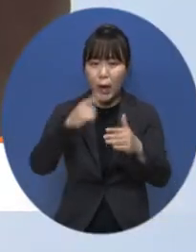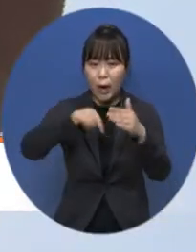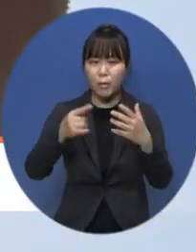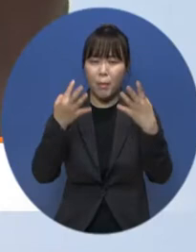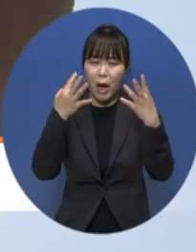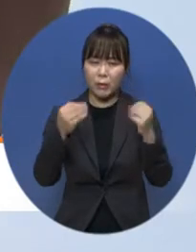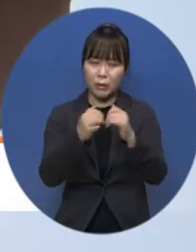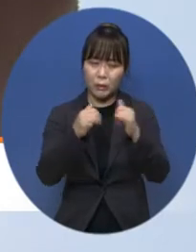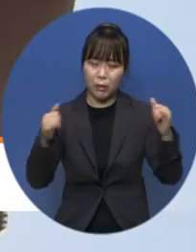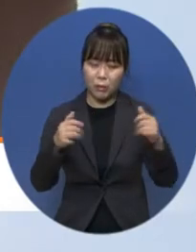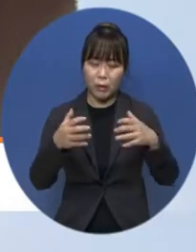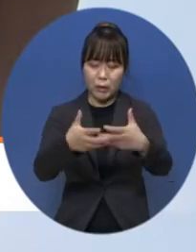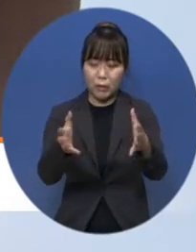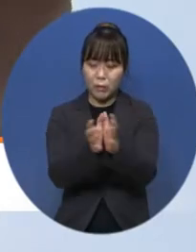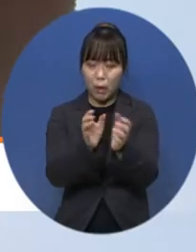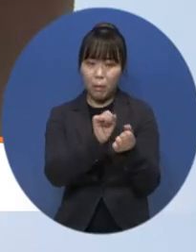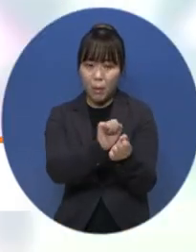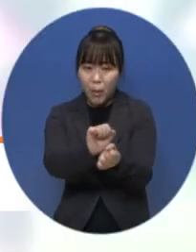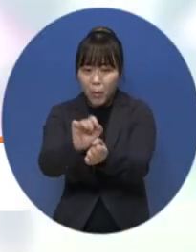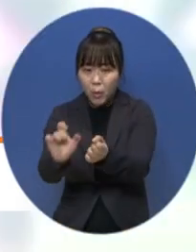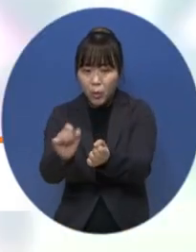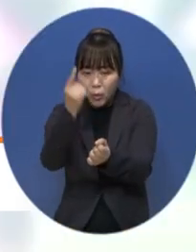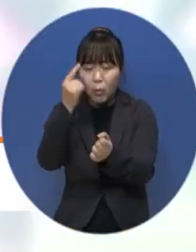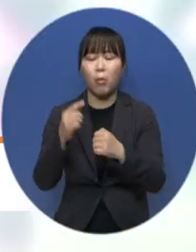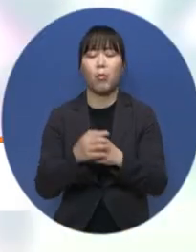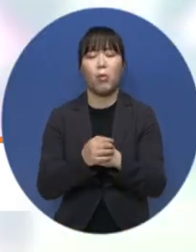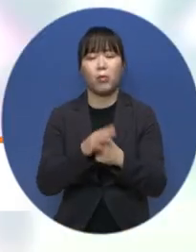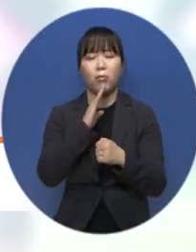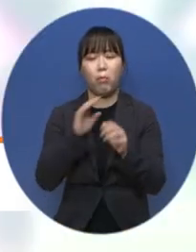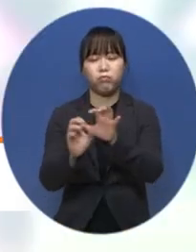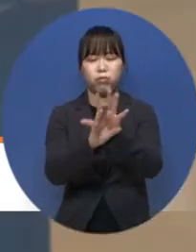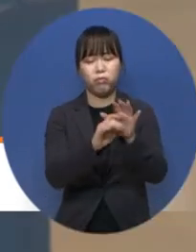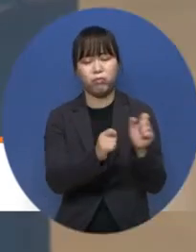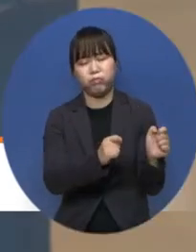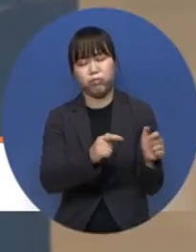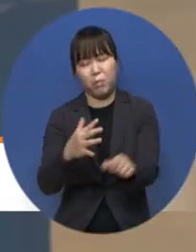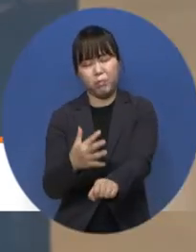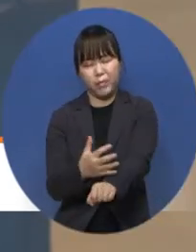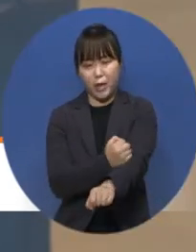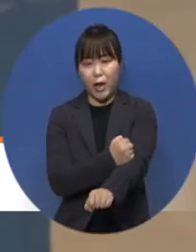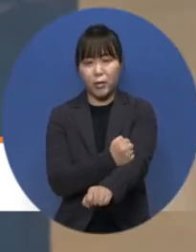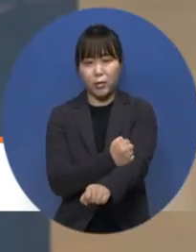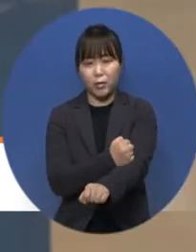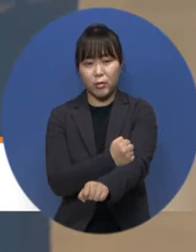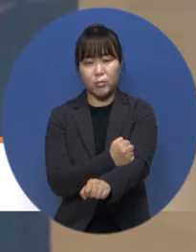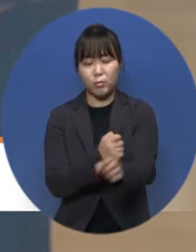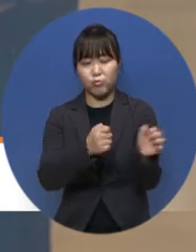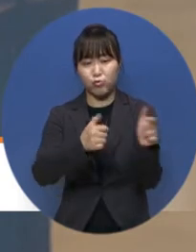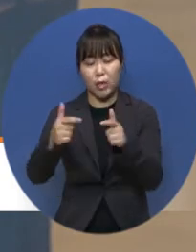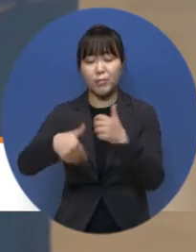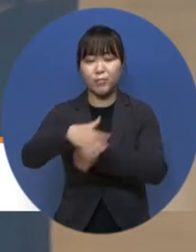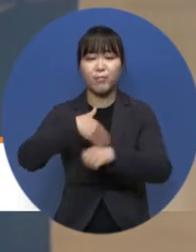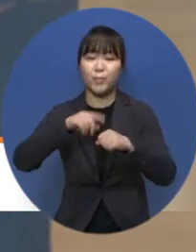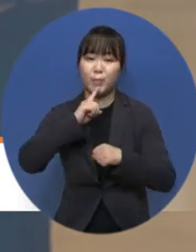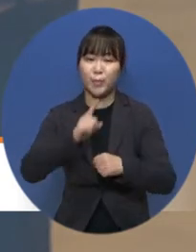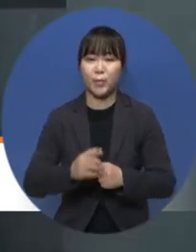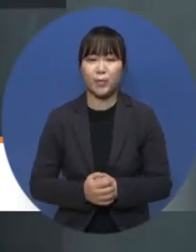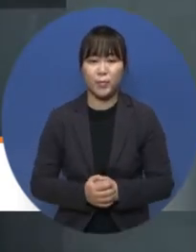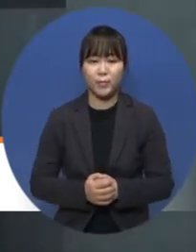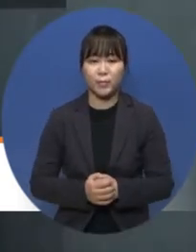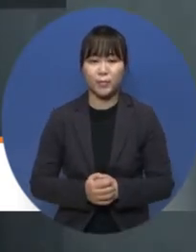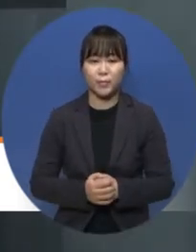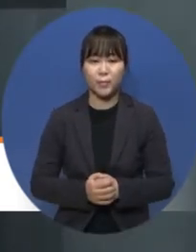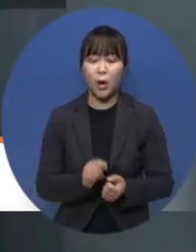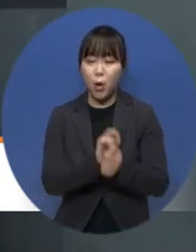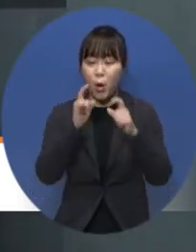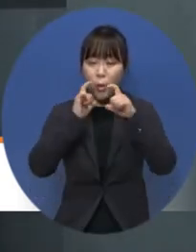다수의 집단 감염이 발생하면서 코로나19가 급속도로 확산하는 대규모 유행 상황입니다. 1일